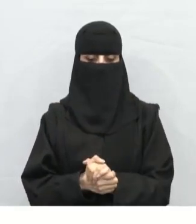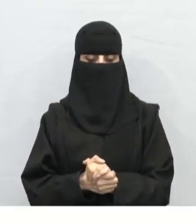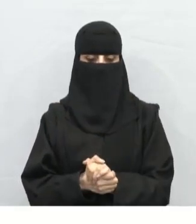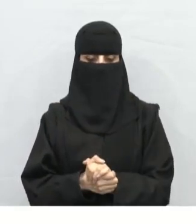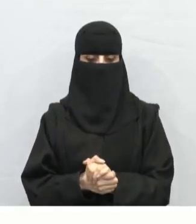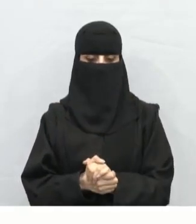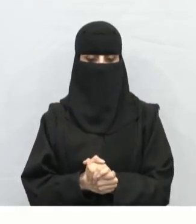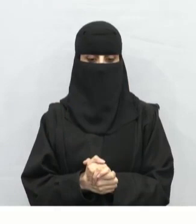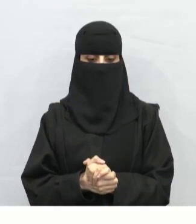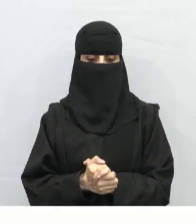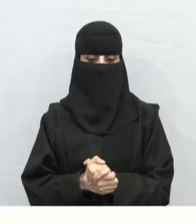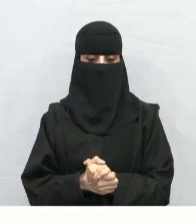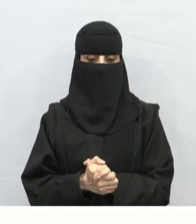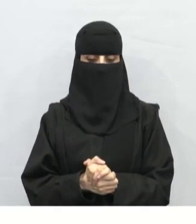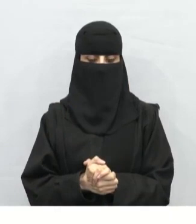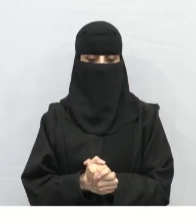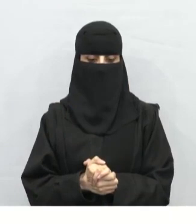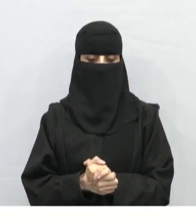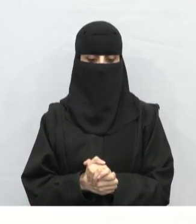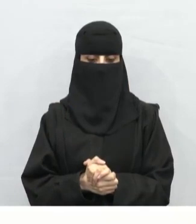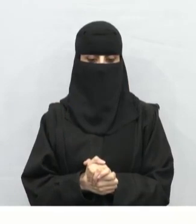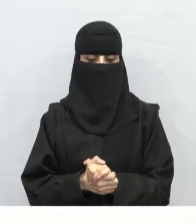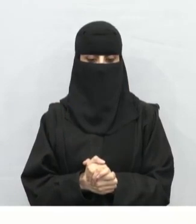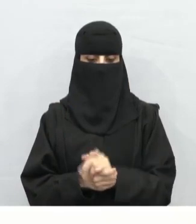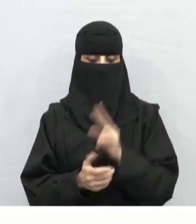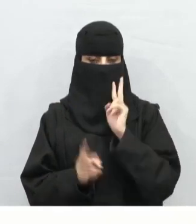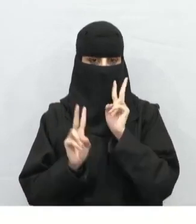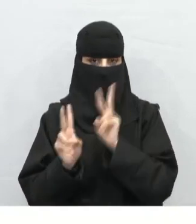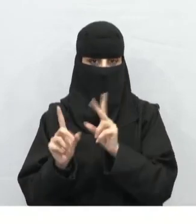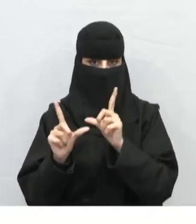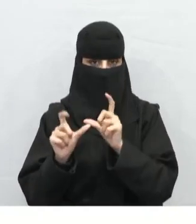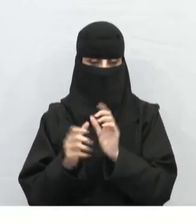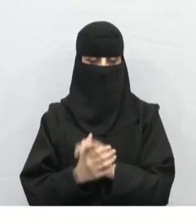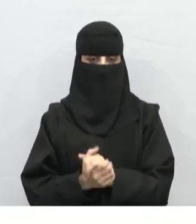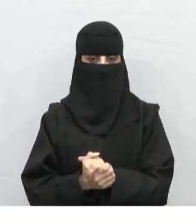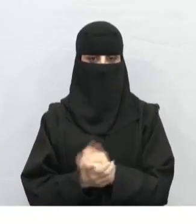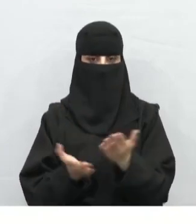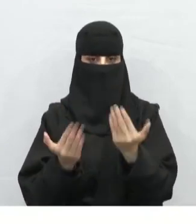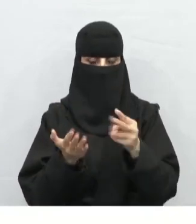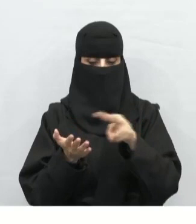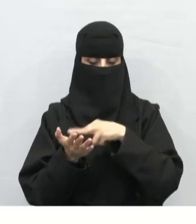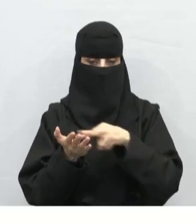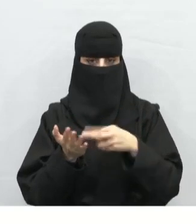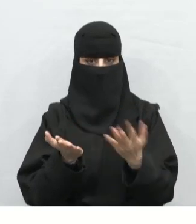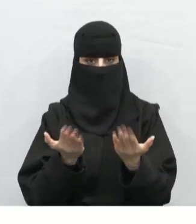القراءه لهذا الدرس هيا اقراوا